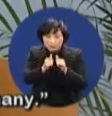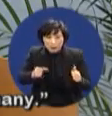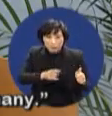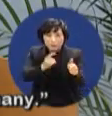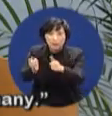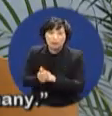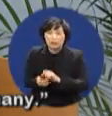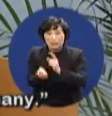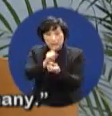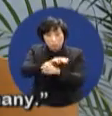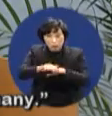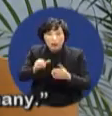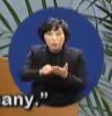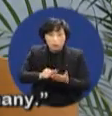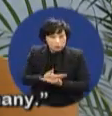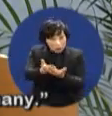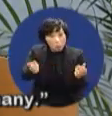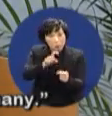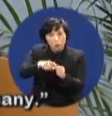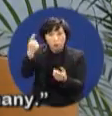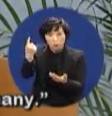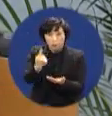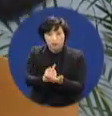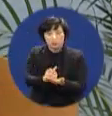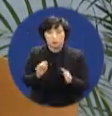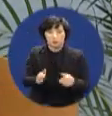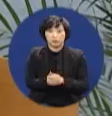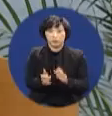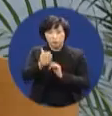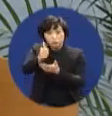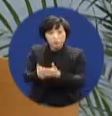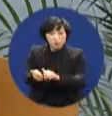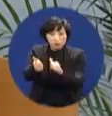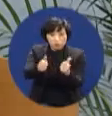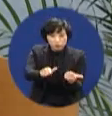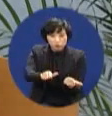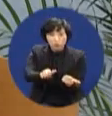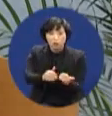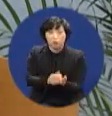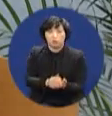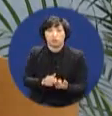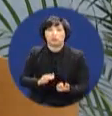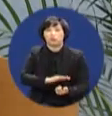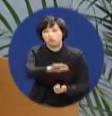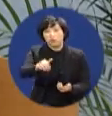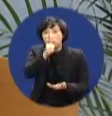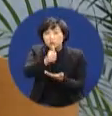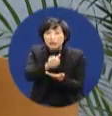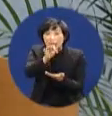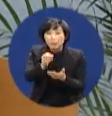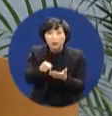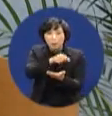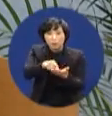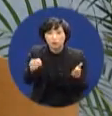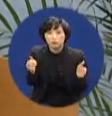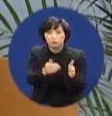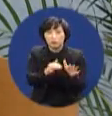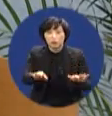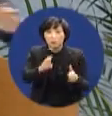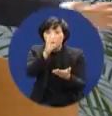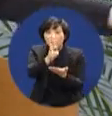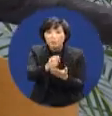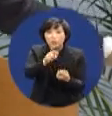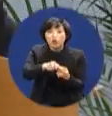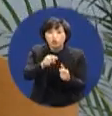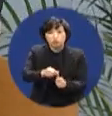사람의 대속물로 주러 왔다. 자기가 죽어서 우리 죄값을 갚아주고